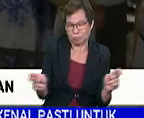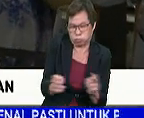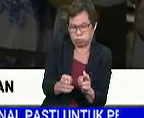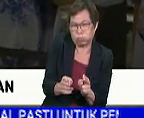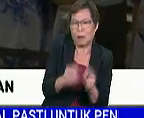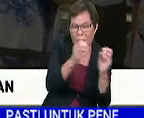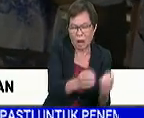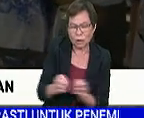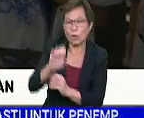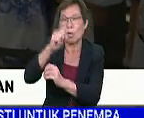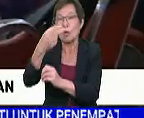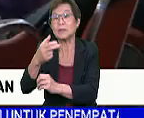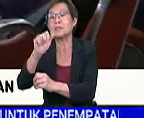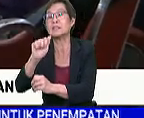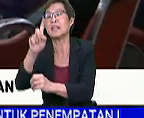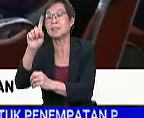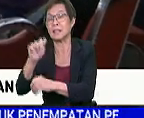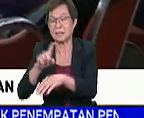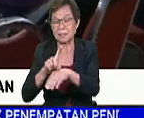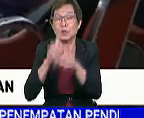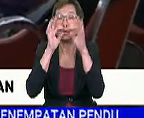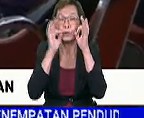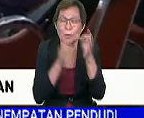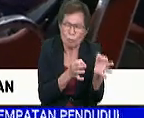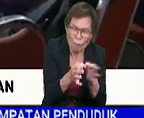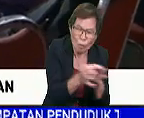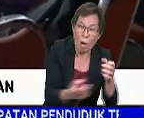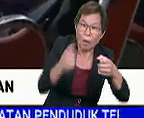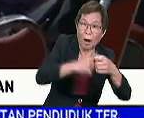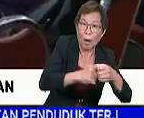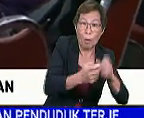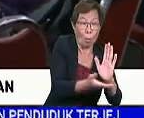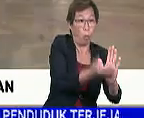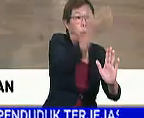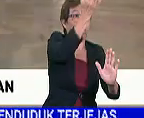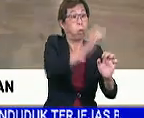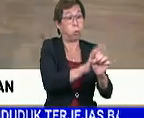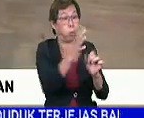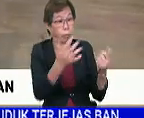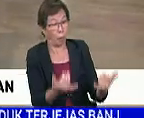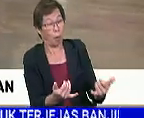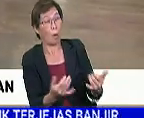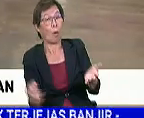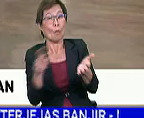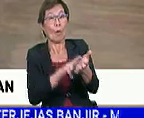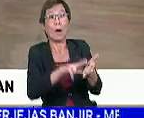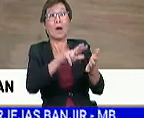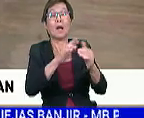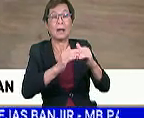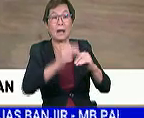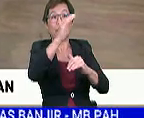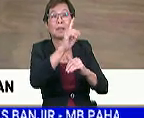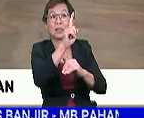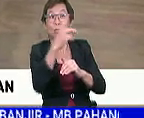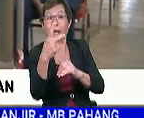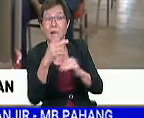dianjurkan oleh sheda di Kuching sementara itu mengulas mengenai trend peningkatan kes covid-19 yang mencatat tiga angka sejak